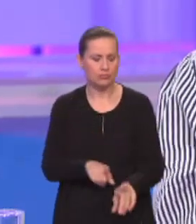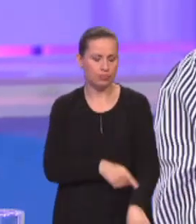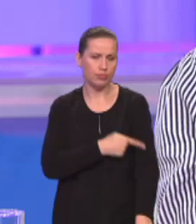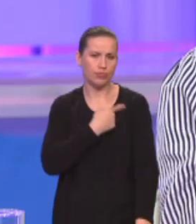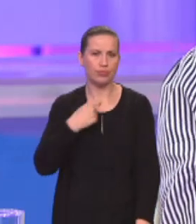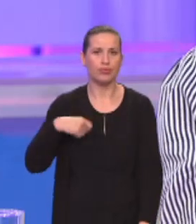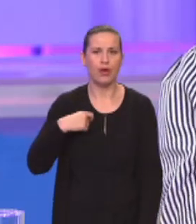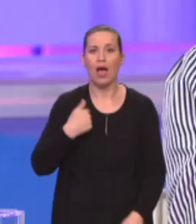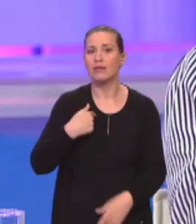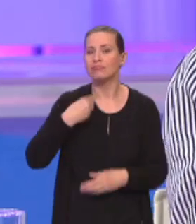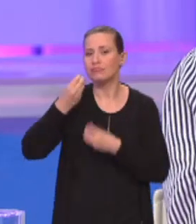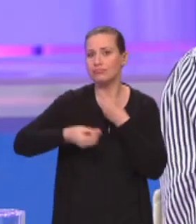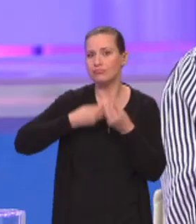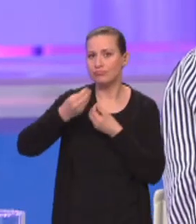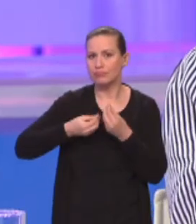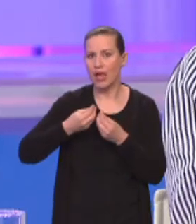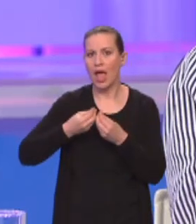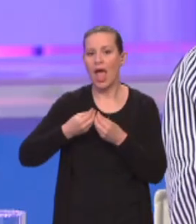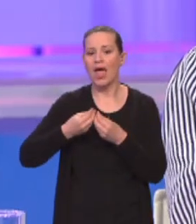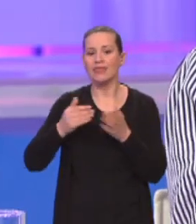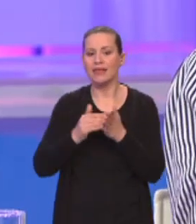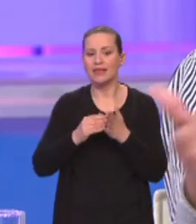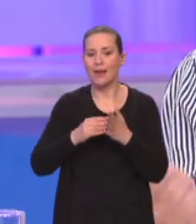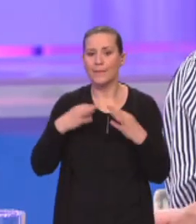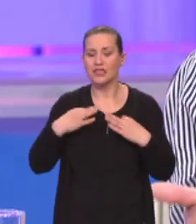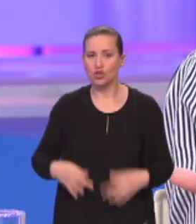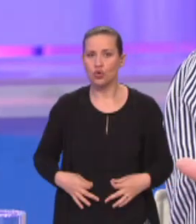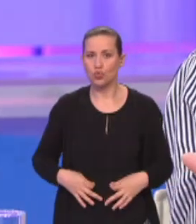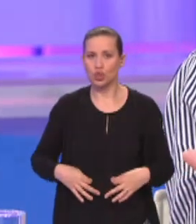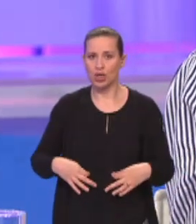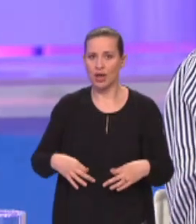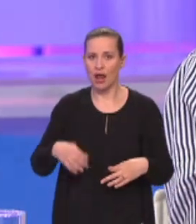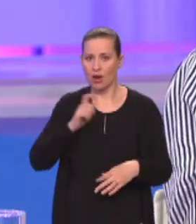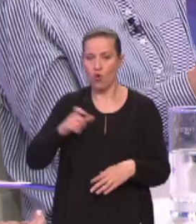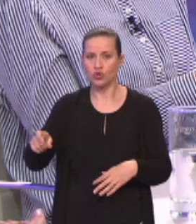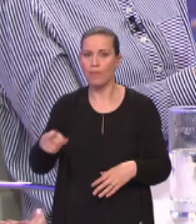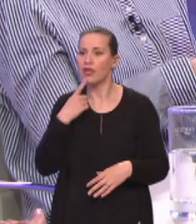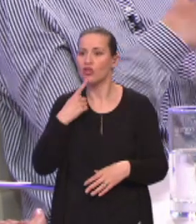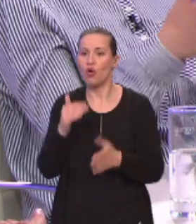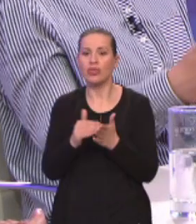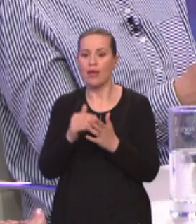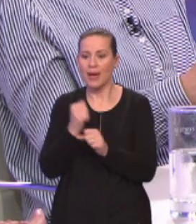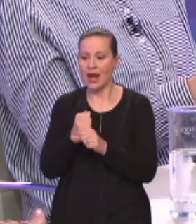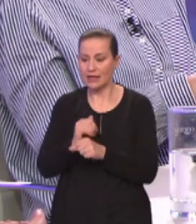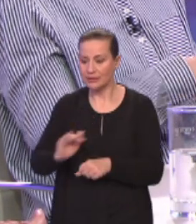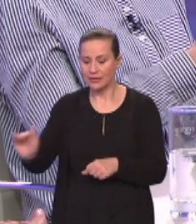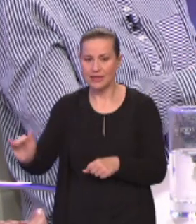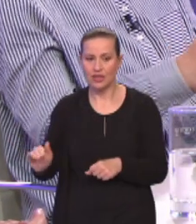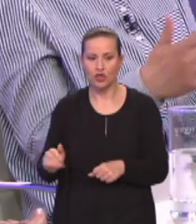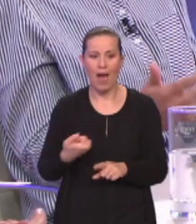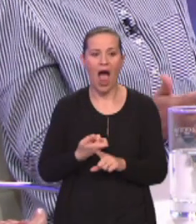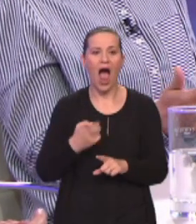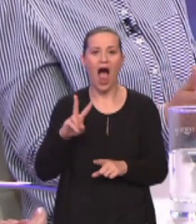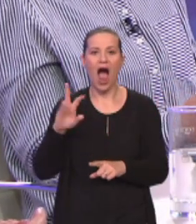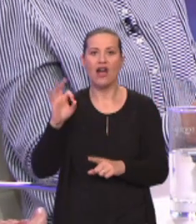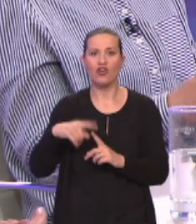godina pričamo da postoji deficitaran stručni kadar koji treba raditi sa našom djecom. Kvote se ne povećavaju. To